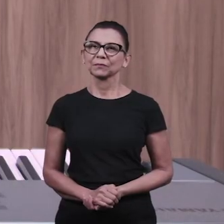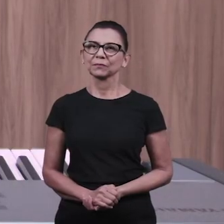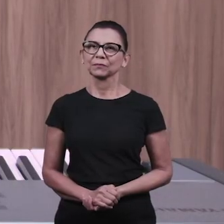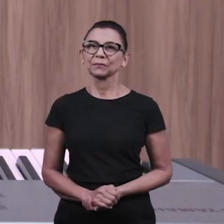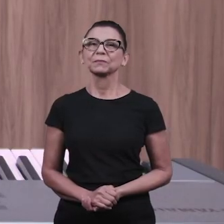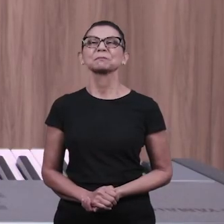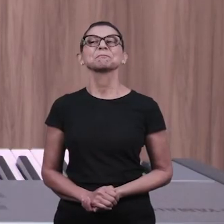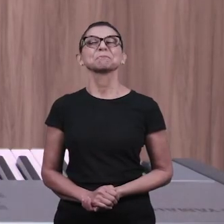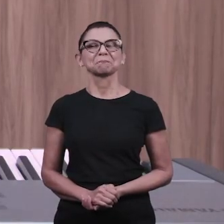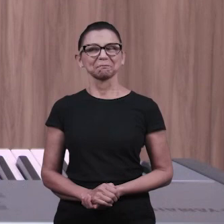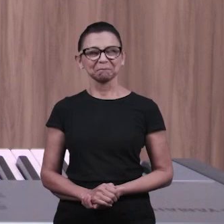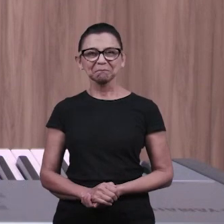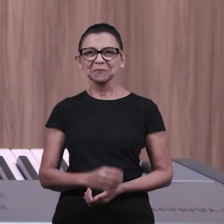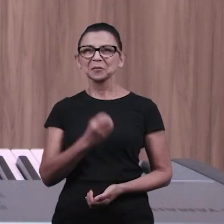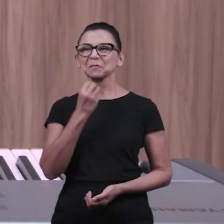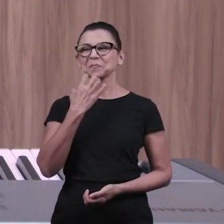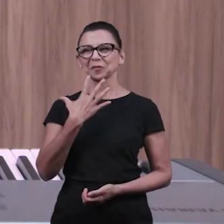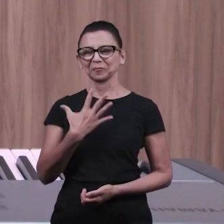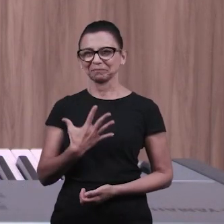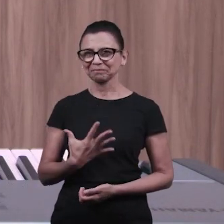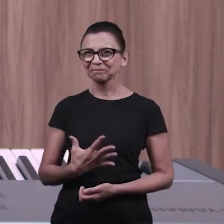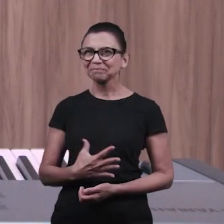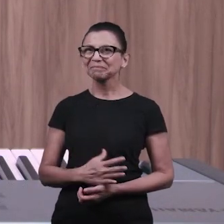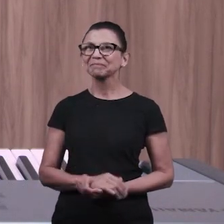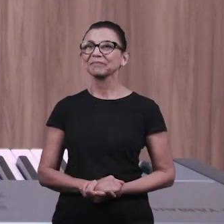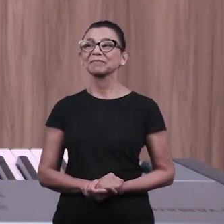Très bien. Maintenant, nous allons